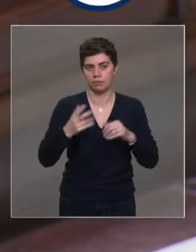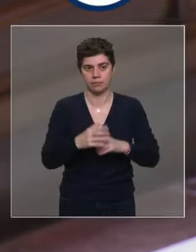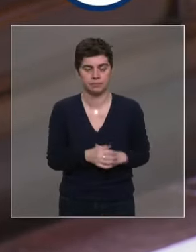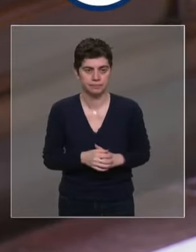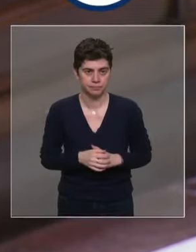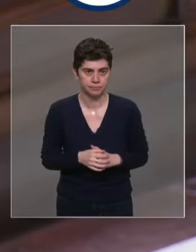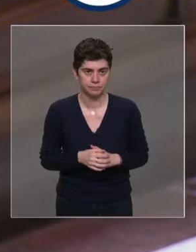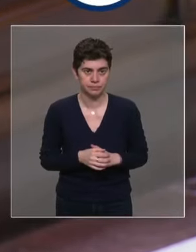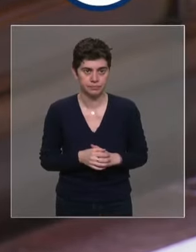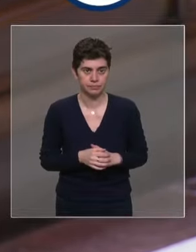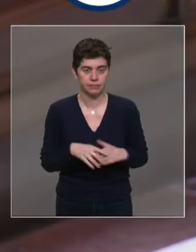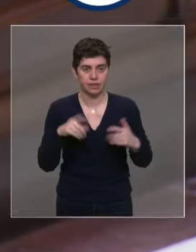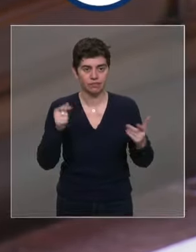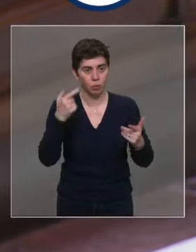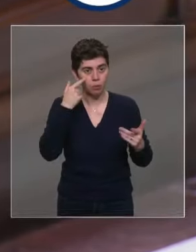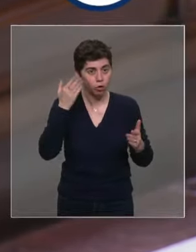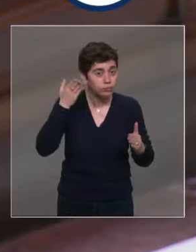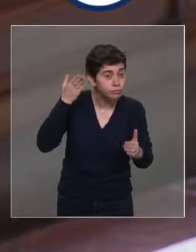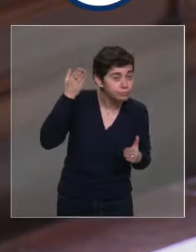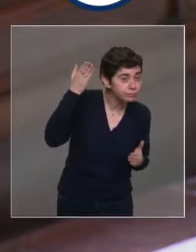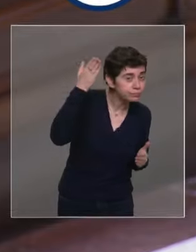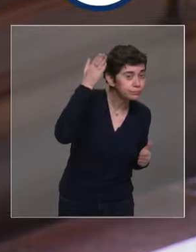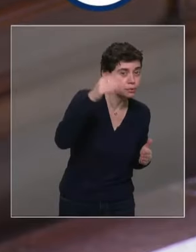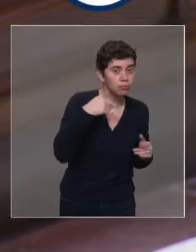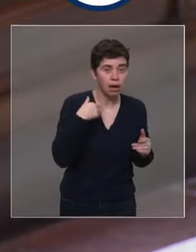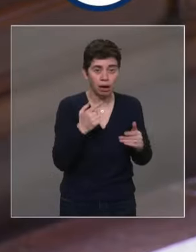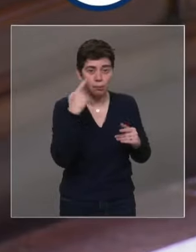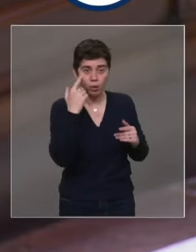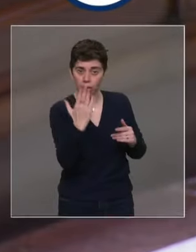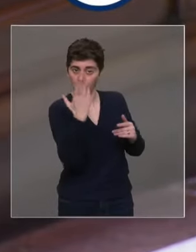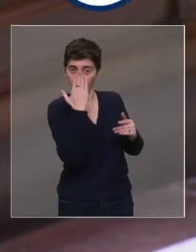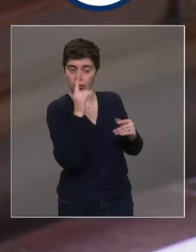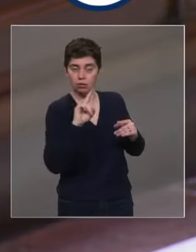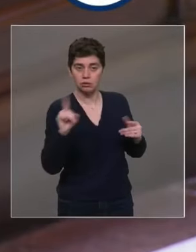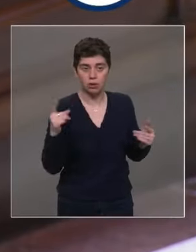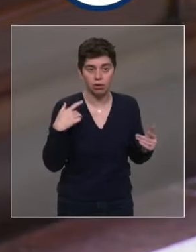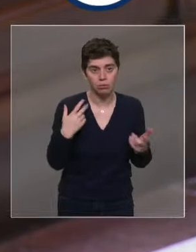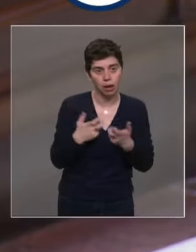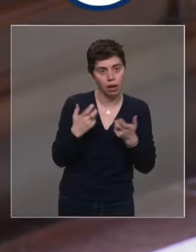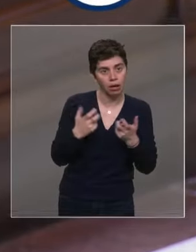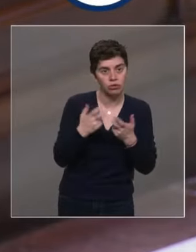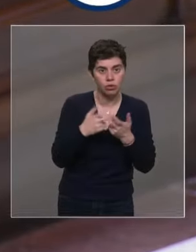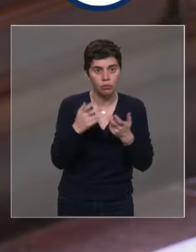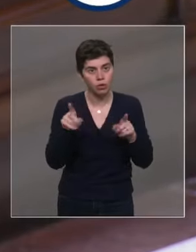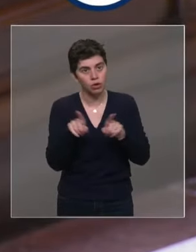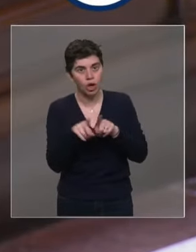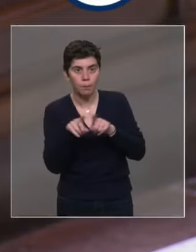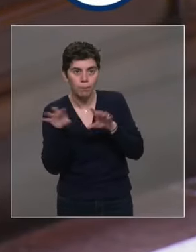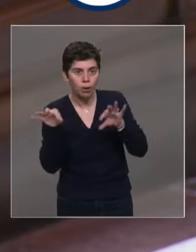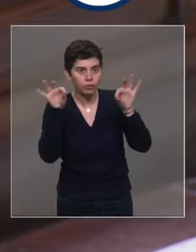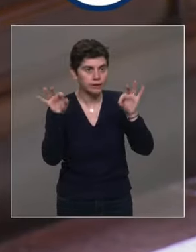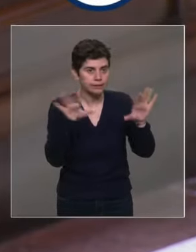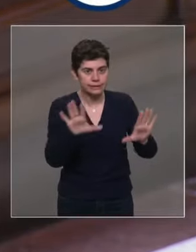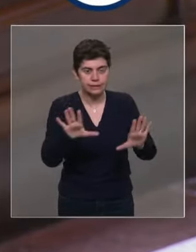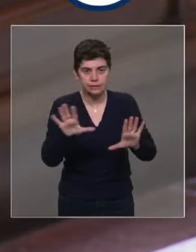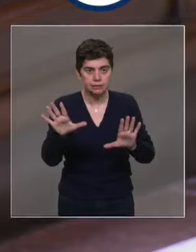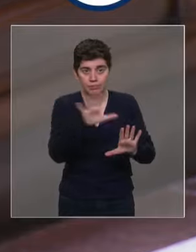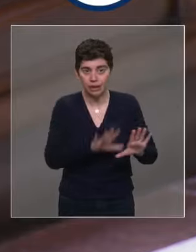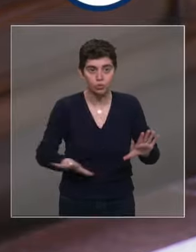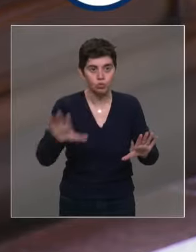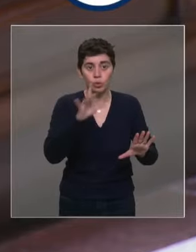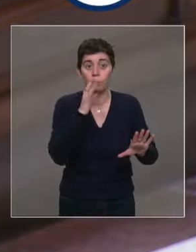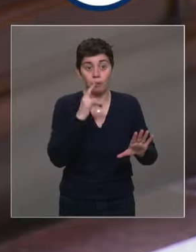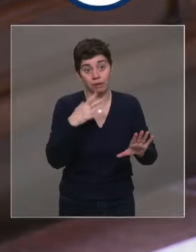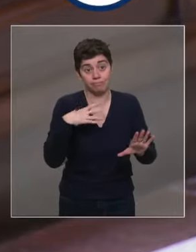une perspective de plus long terme. Je ne partage pas complètement l'idée de moratoire parce que nous ne pourrons pas le tenir partout, mais en tout